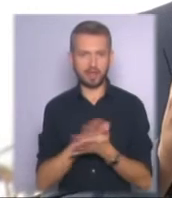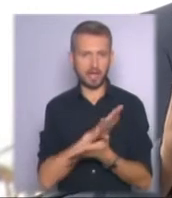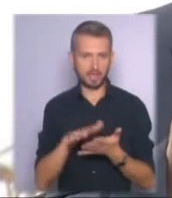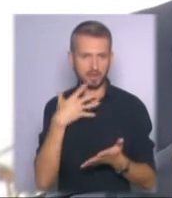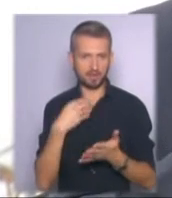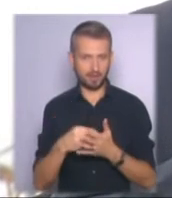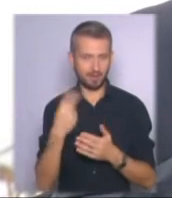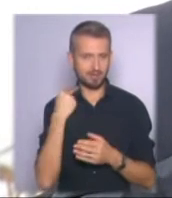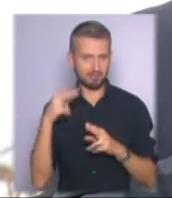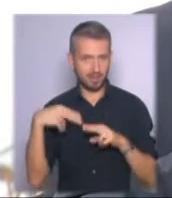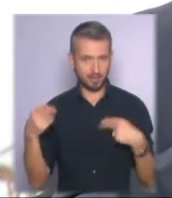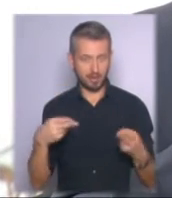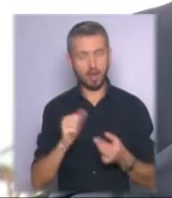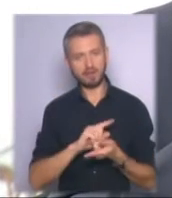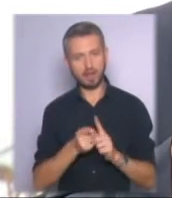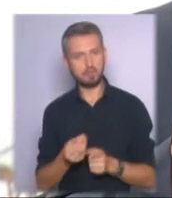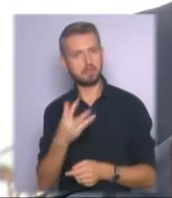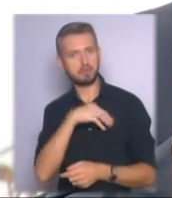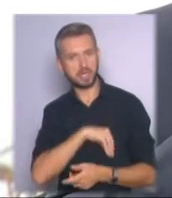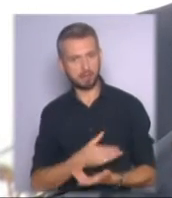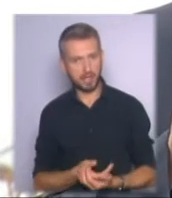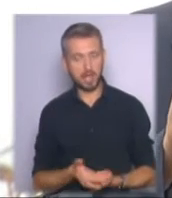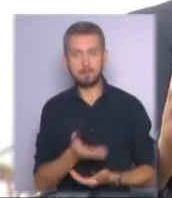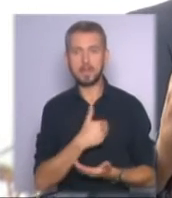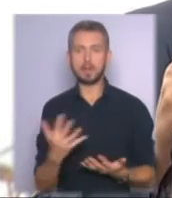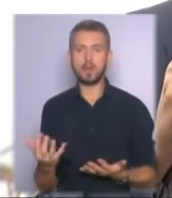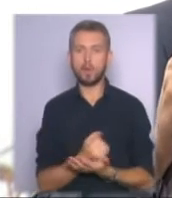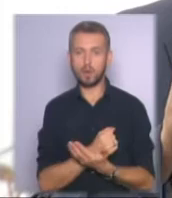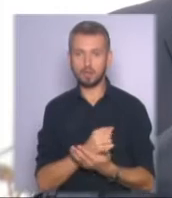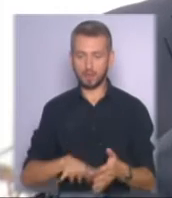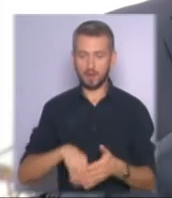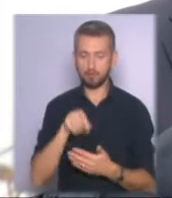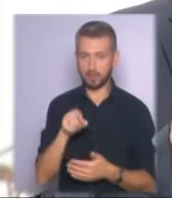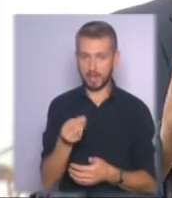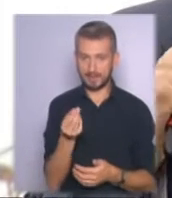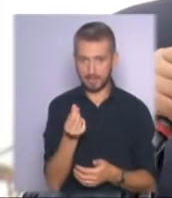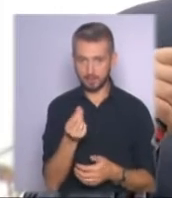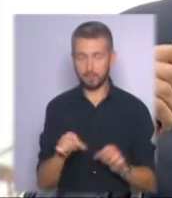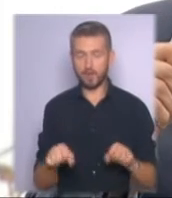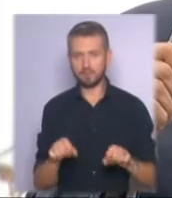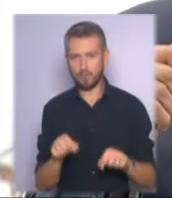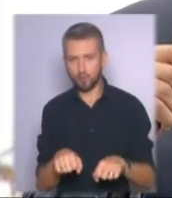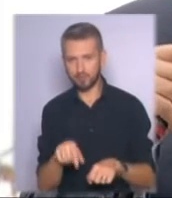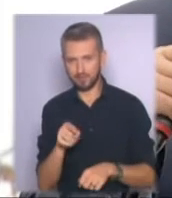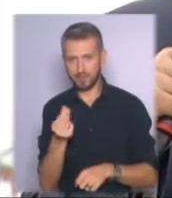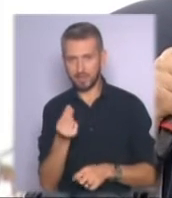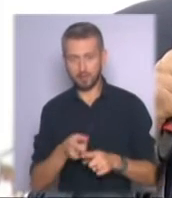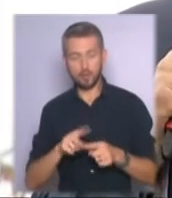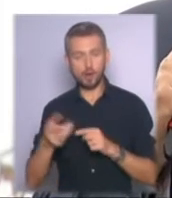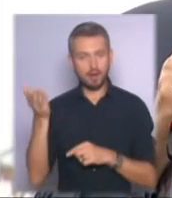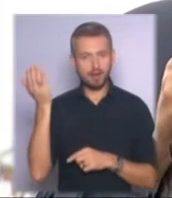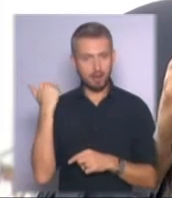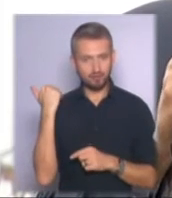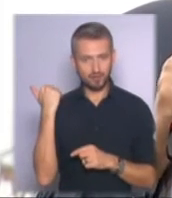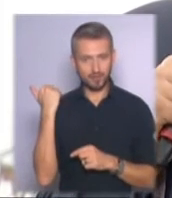стали прибильними. І ми знаходимо за счет тих средств, можливість за тих средств, які раніше